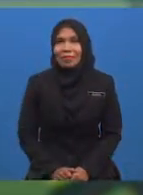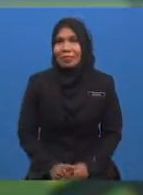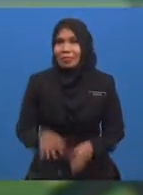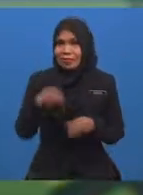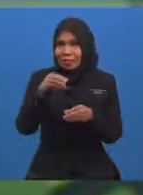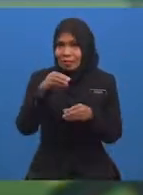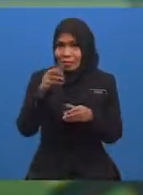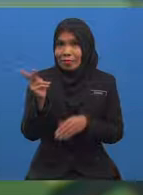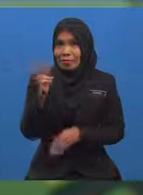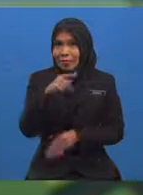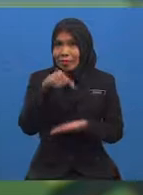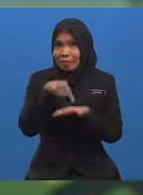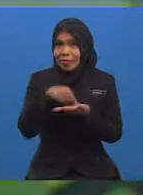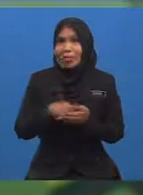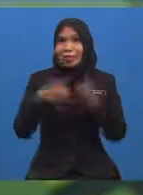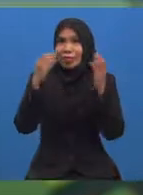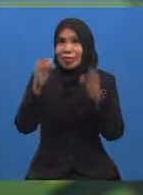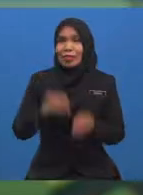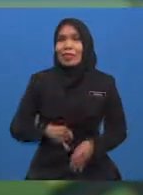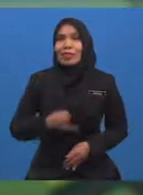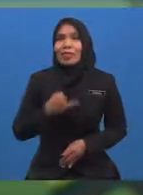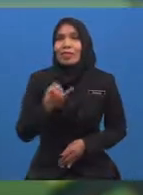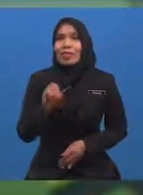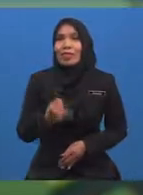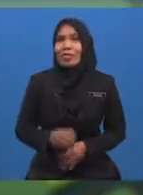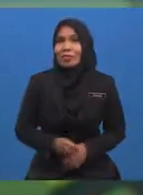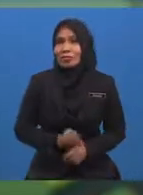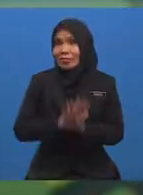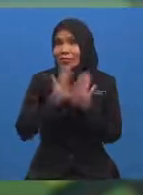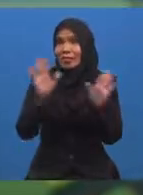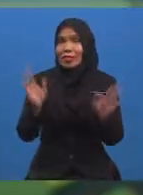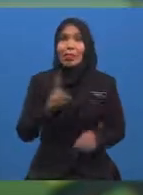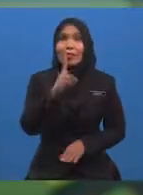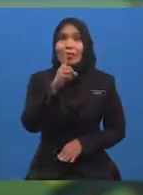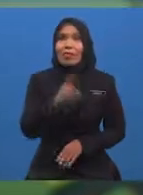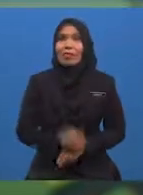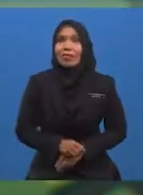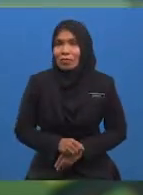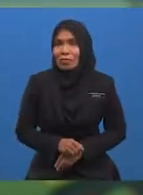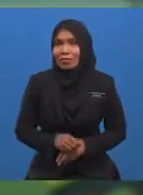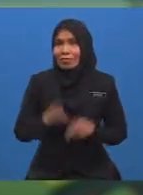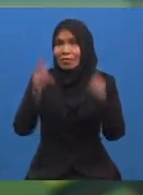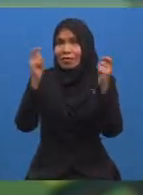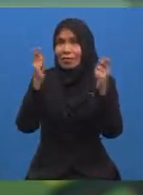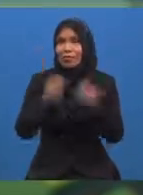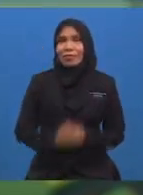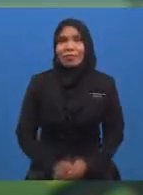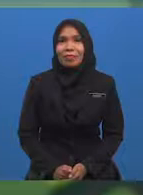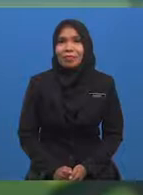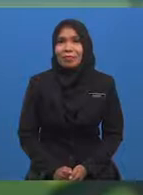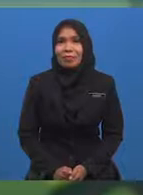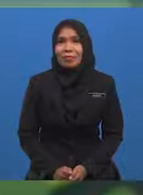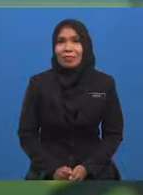Dalam segmen kali ini, cikgu ingin menerangkan tentang satu tajuk yang sangat menarik,